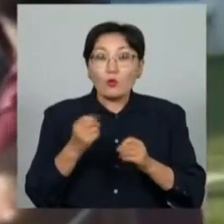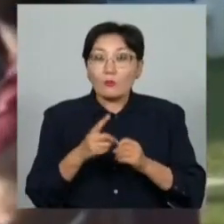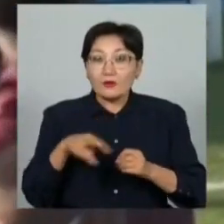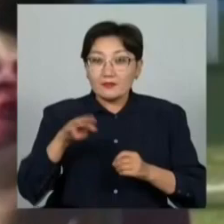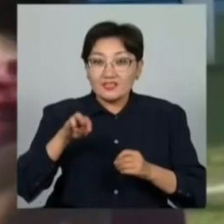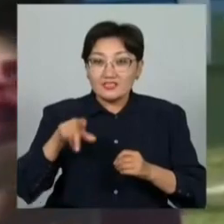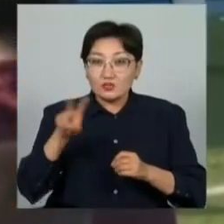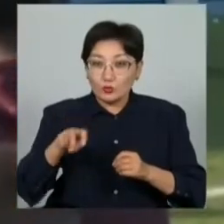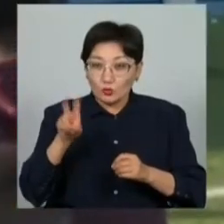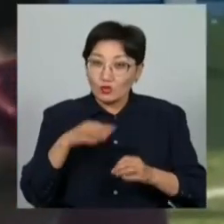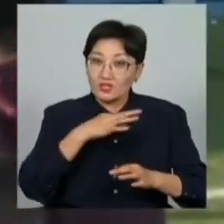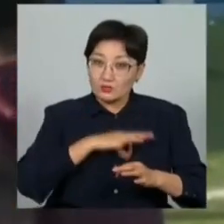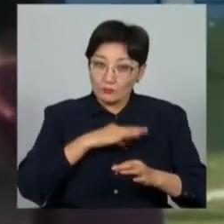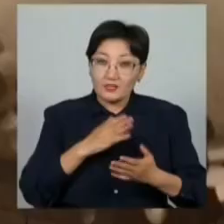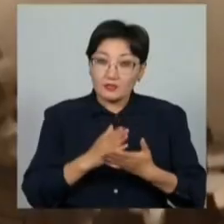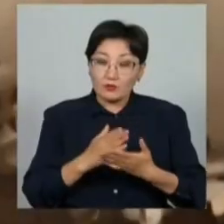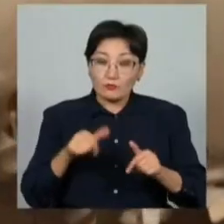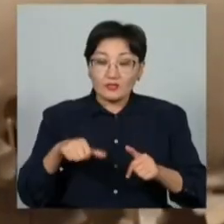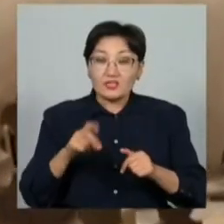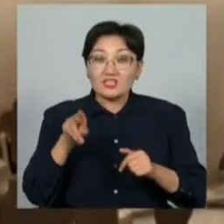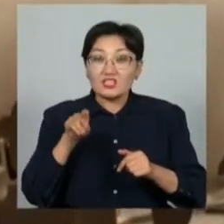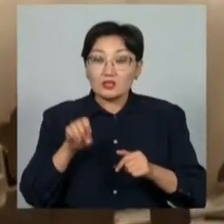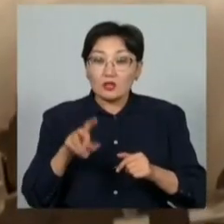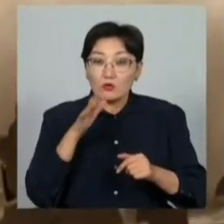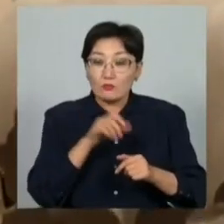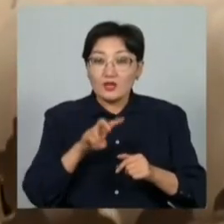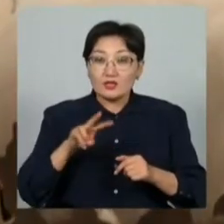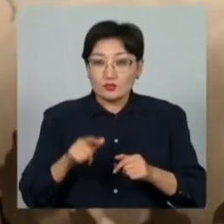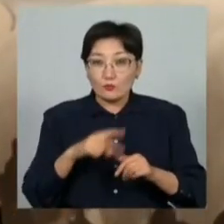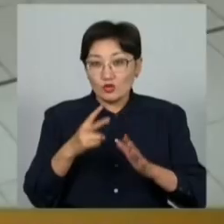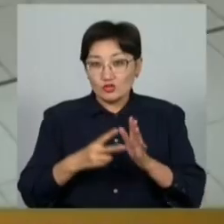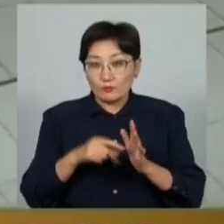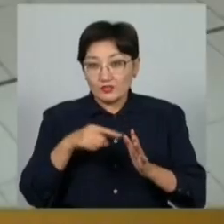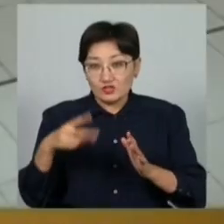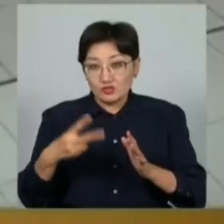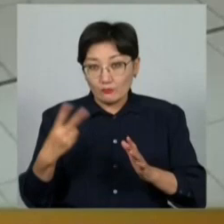миллиард доллар кіріс келеді дейді сарапшылар. Биылғы қажылық уақыты шілде айының 17-сі мен